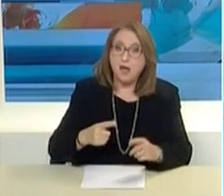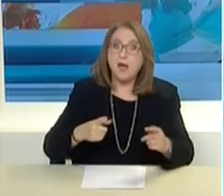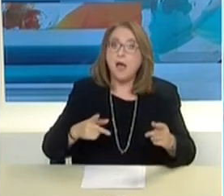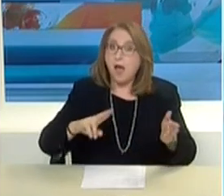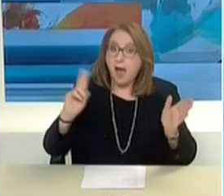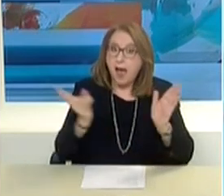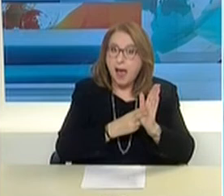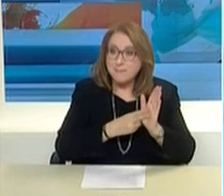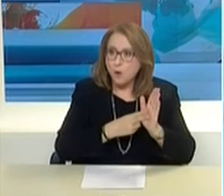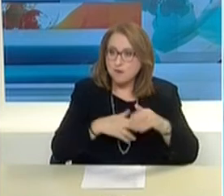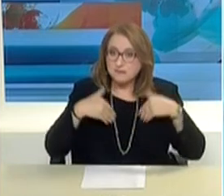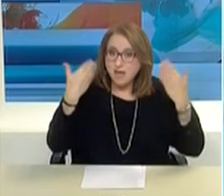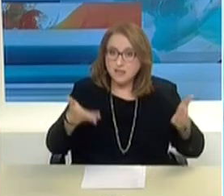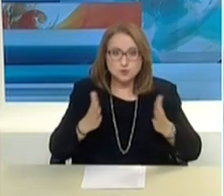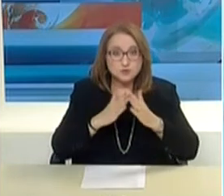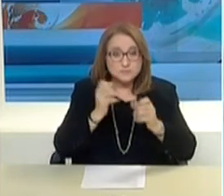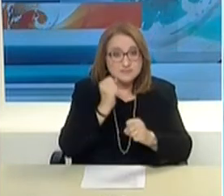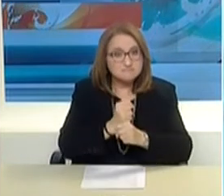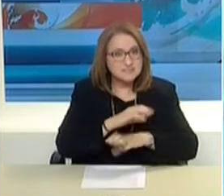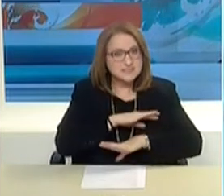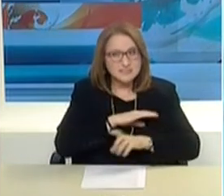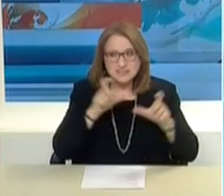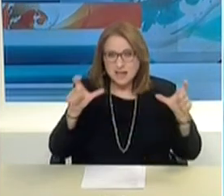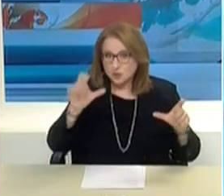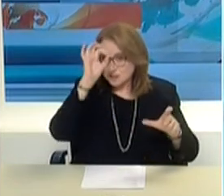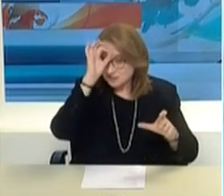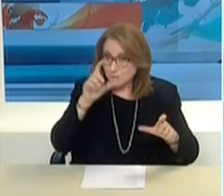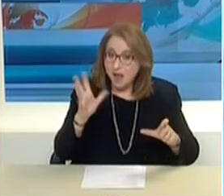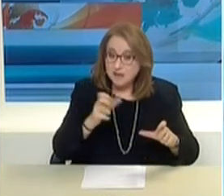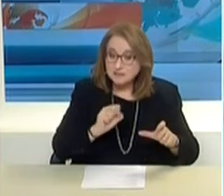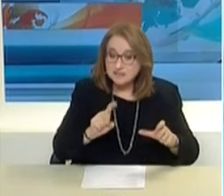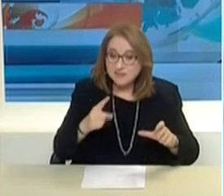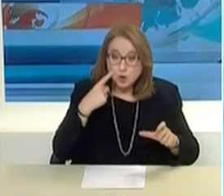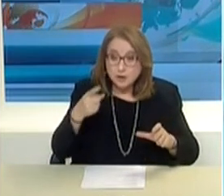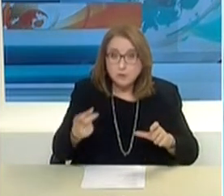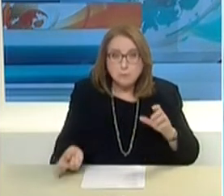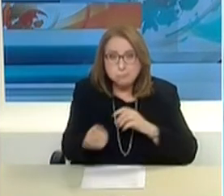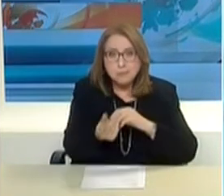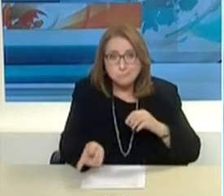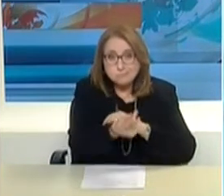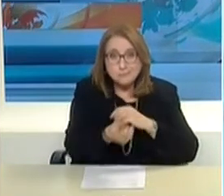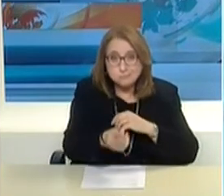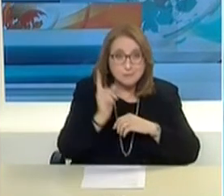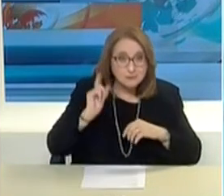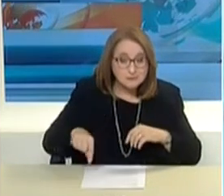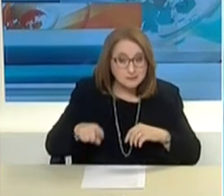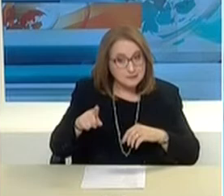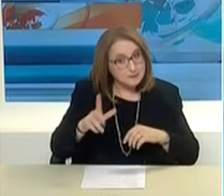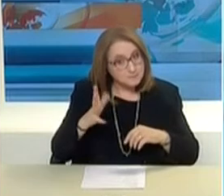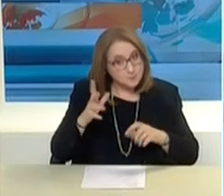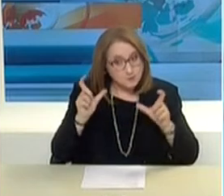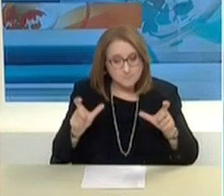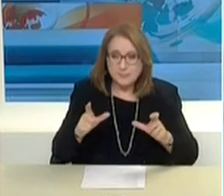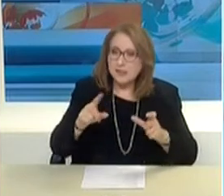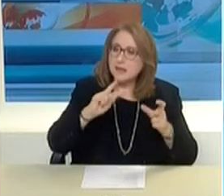δεν επιδείξουν οι Έλληνες την συμπεριφορά που θέλετε μέσω Σαββατοκύριακο. Και δεύτερο ερώτημα, κύριε Τσιόδρα, αναφέρεστε στην